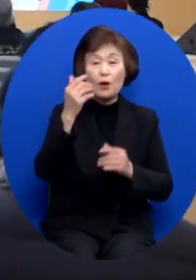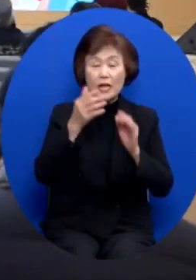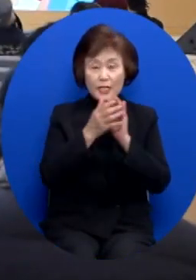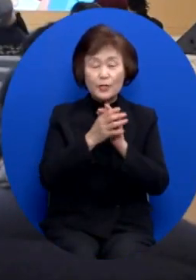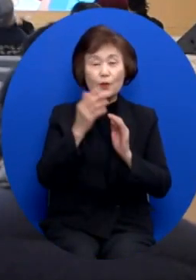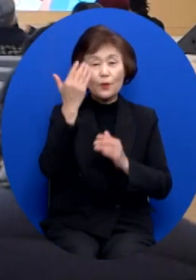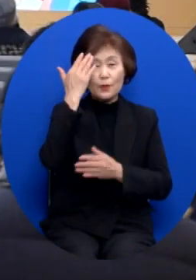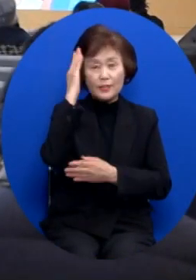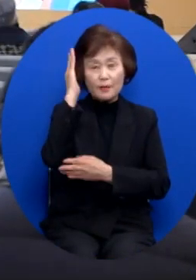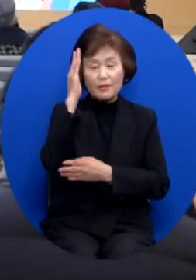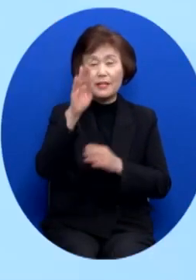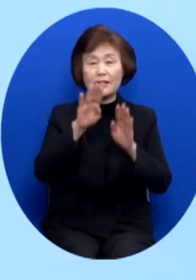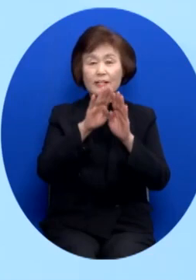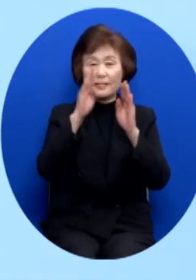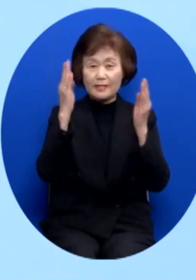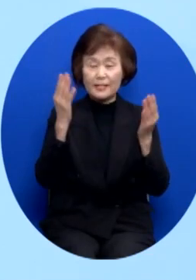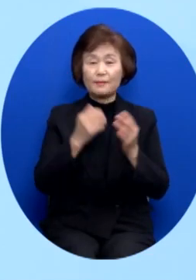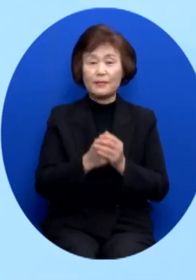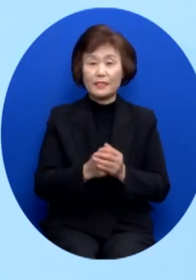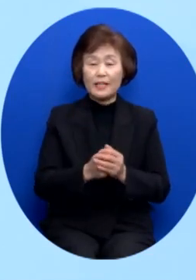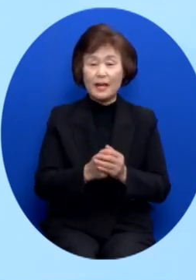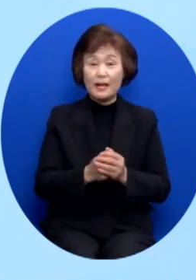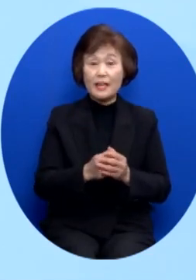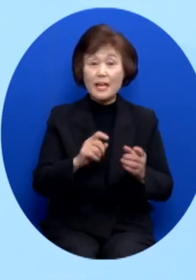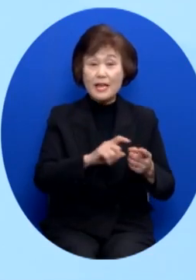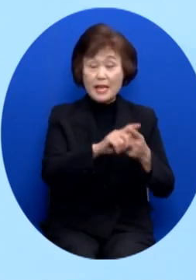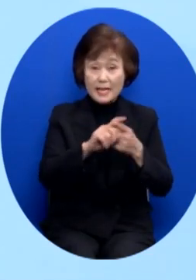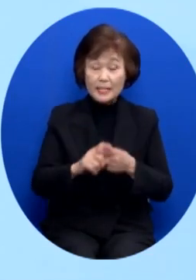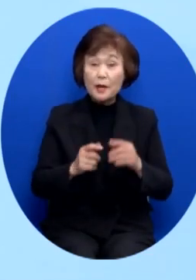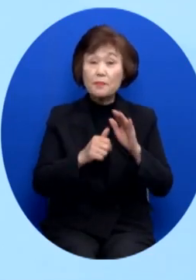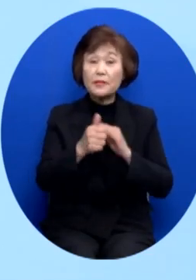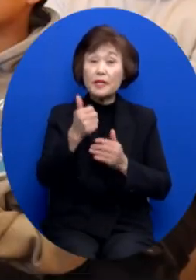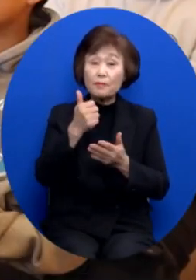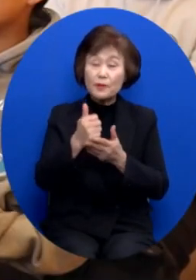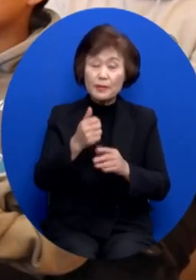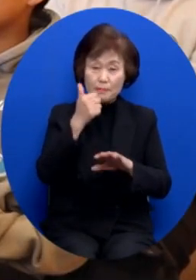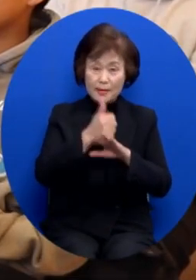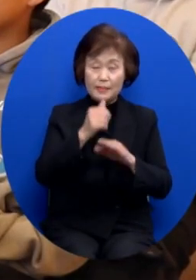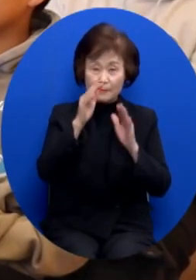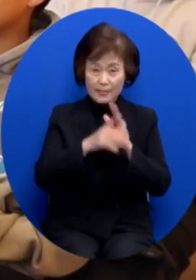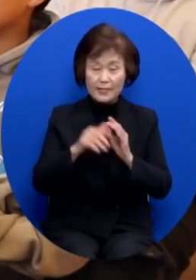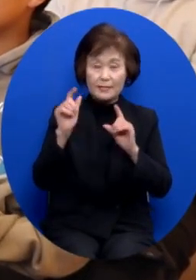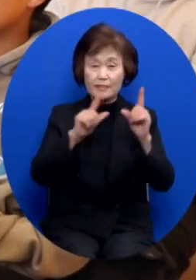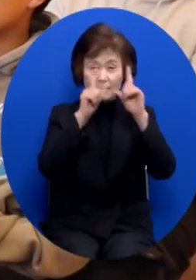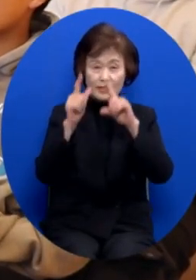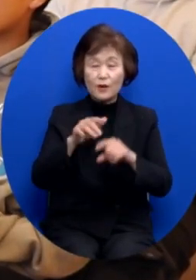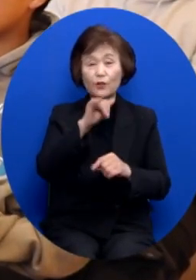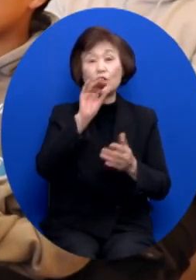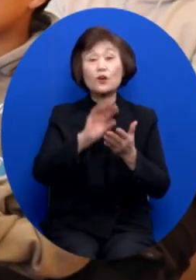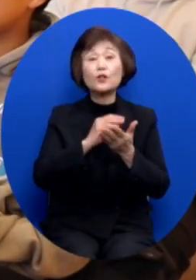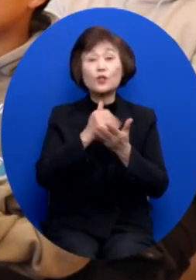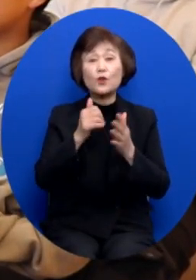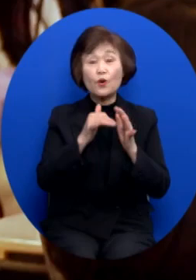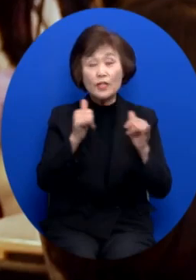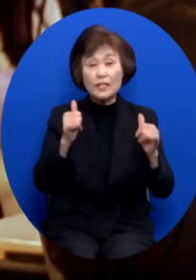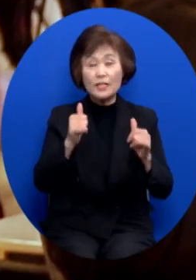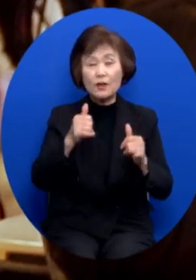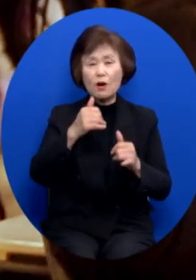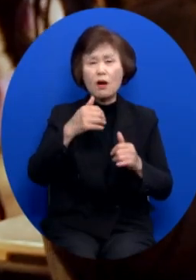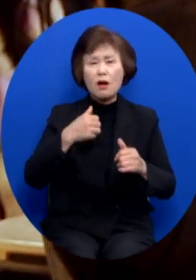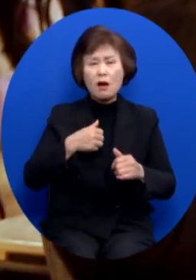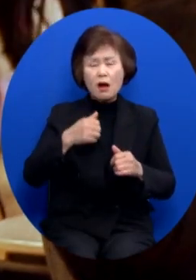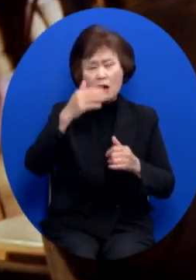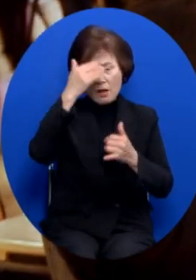열었습니다 전남 학부모 단체 연합 맹희 대표는 마지막 때를 살아가는 그리스도인으로서 차세대를 살리기